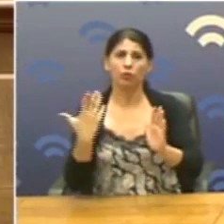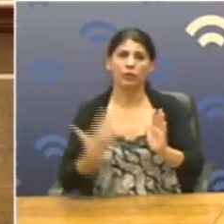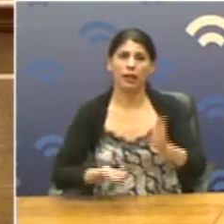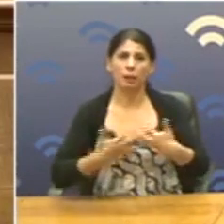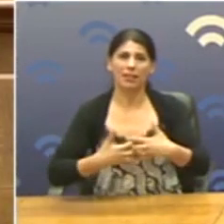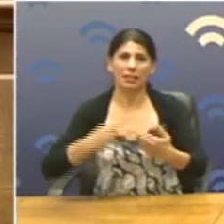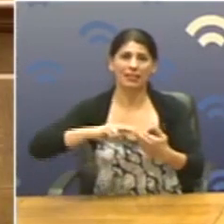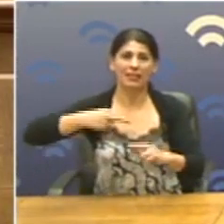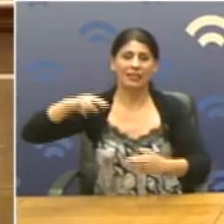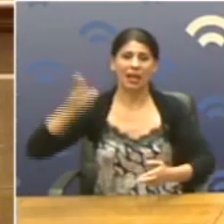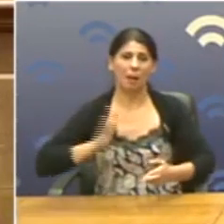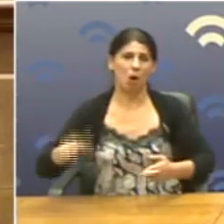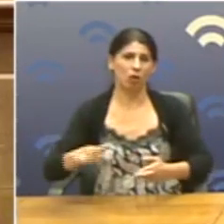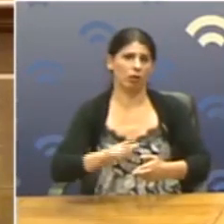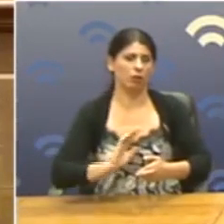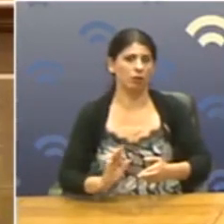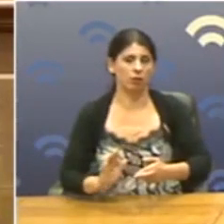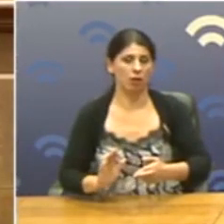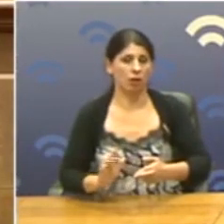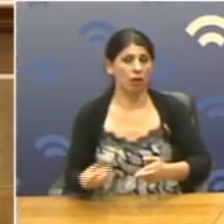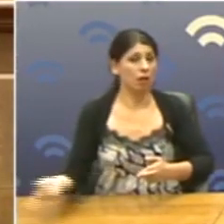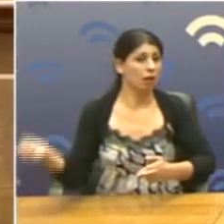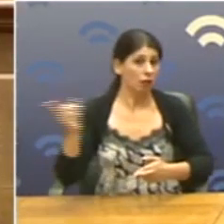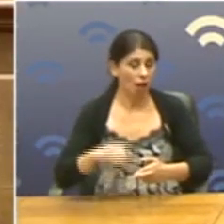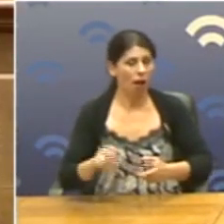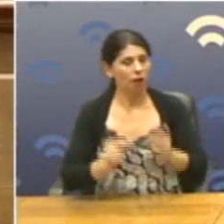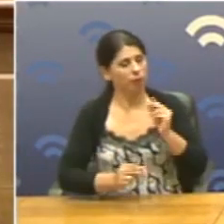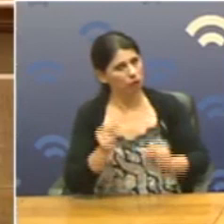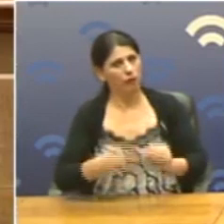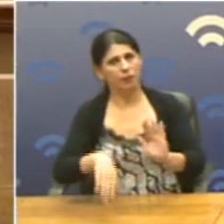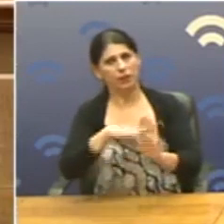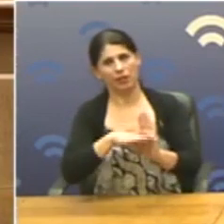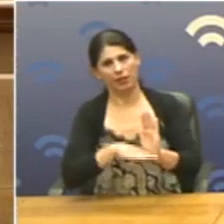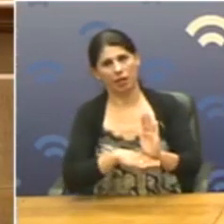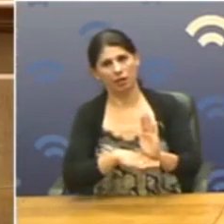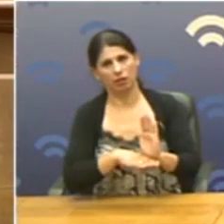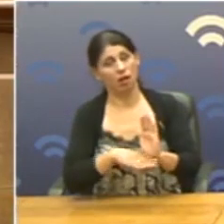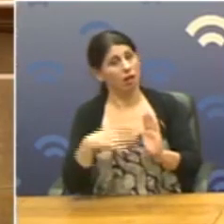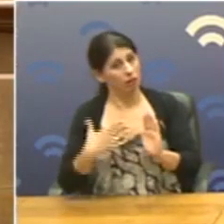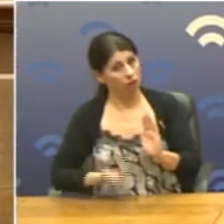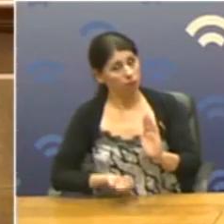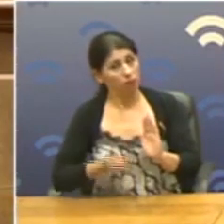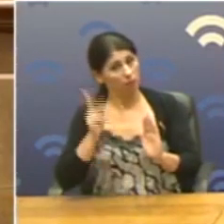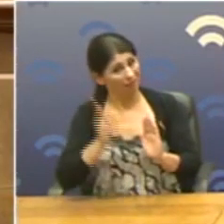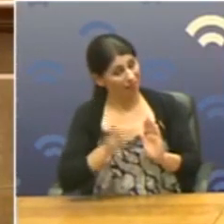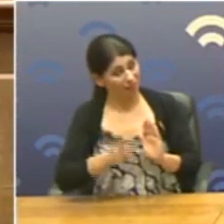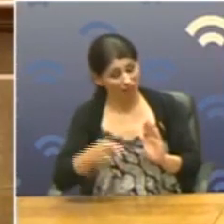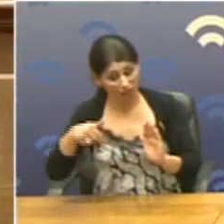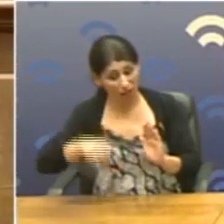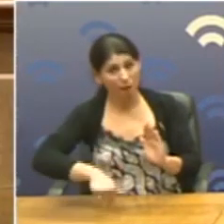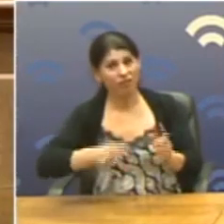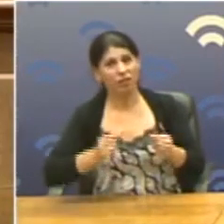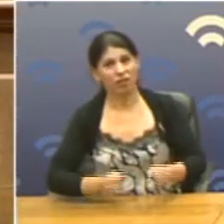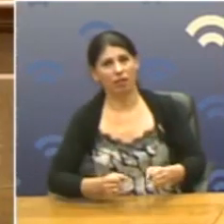του DNA των πολιτών, αλλά και άλλες προβληματικές διατάξεις που είχαμε καταγγείλει από αυτό εδώ το